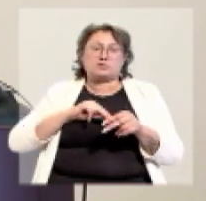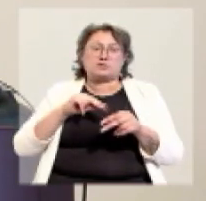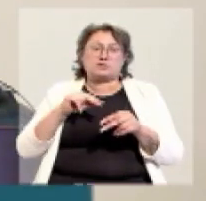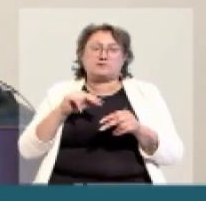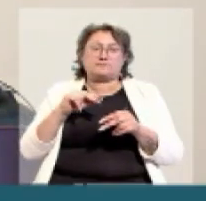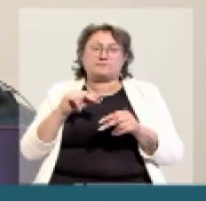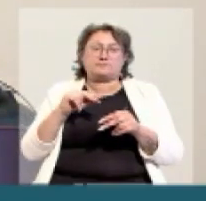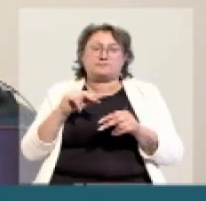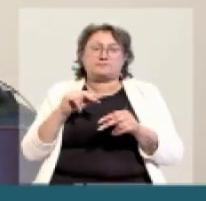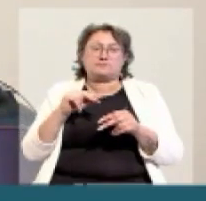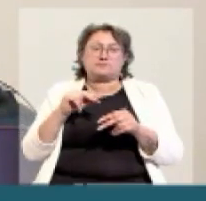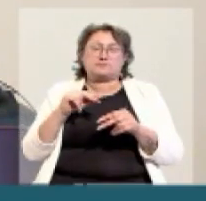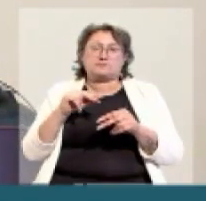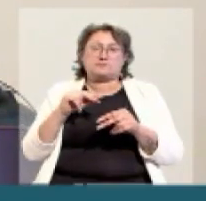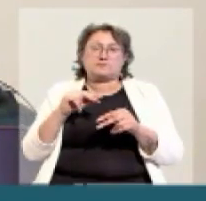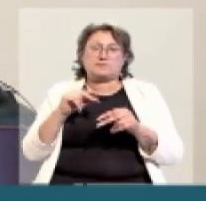на